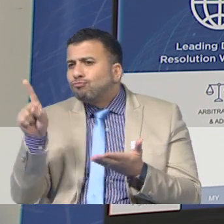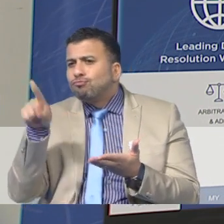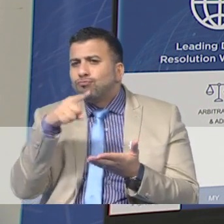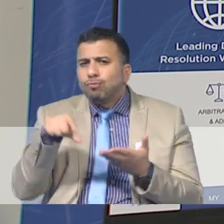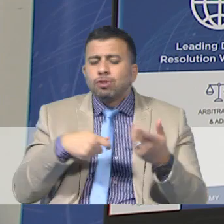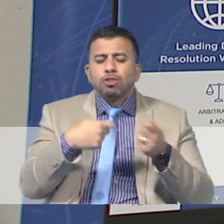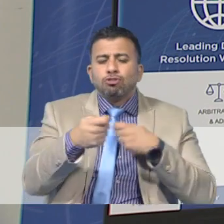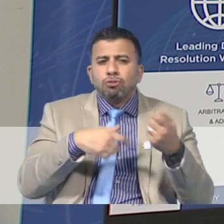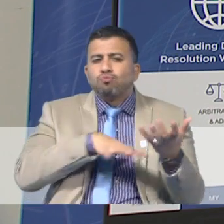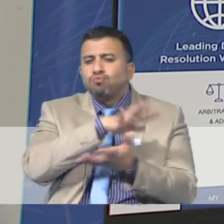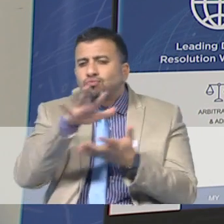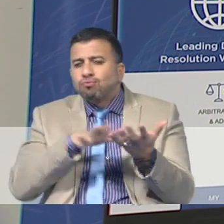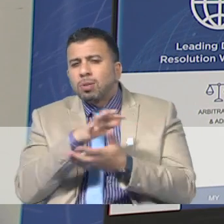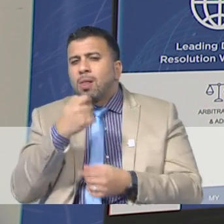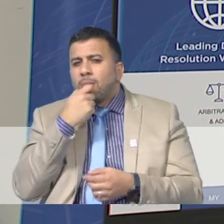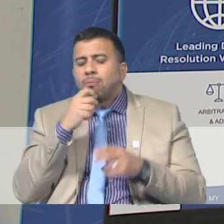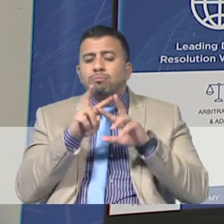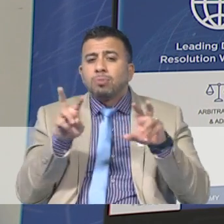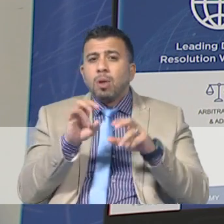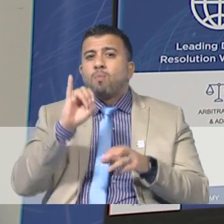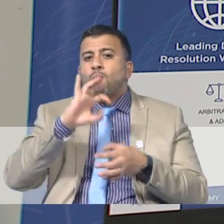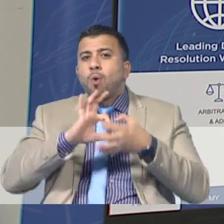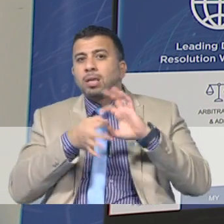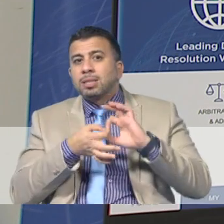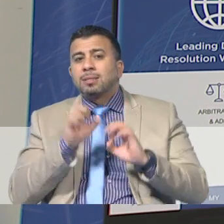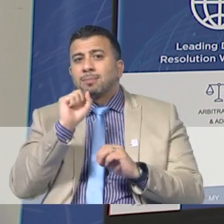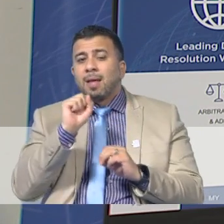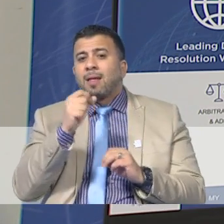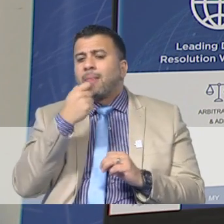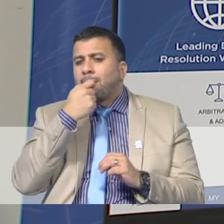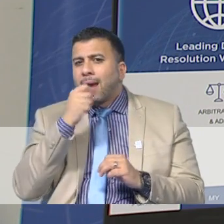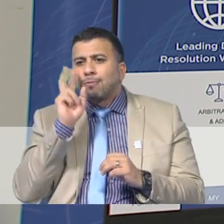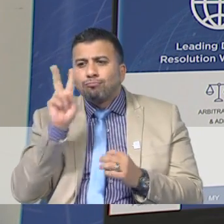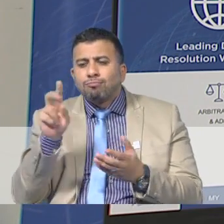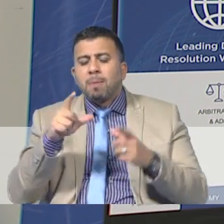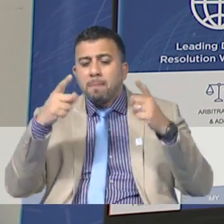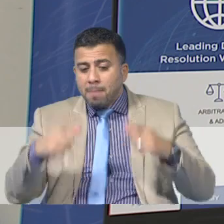حول دور التحكيم المؤسسي في تفعيل التحكيم